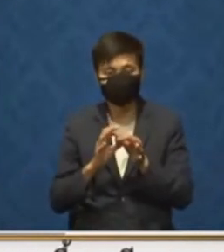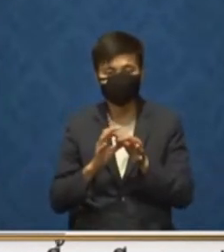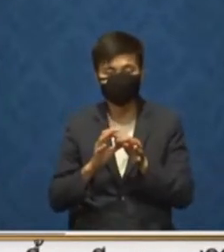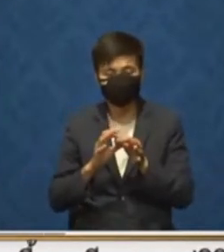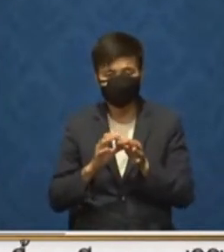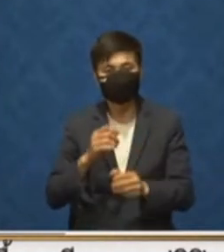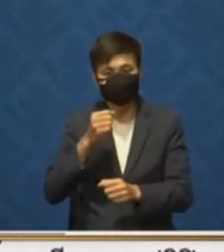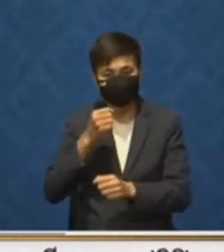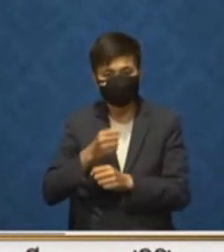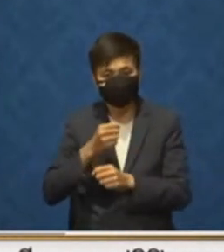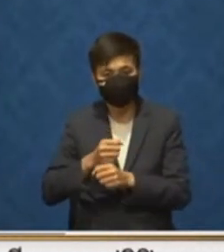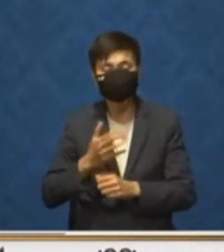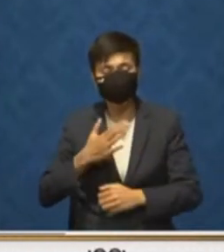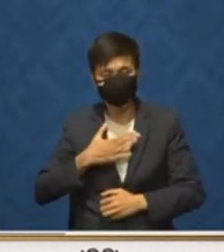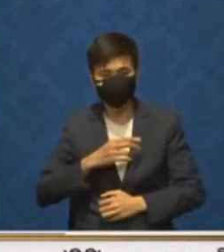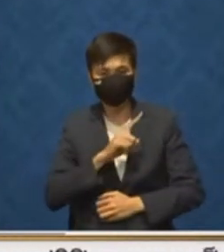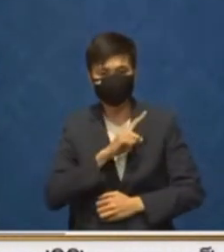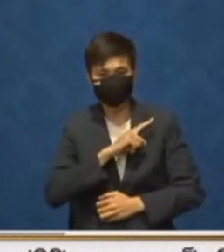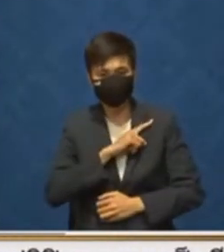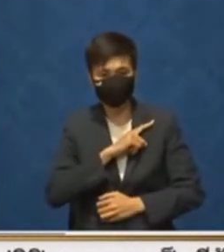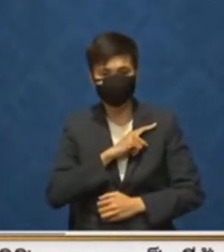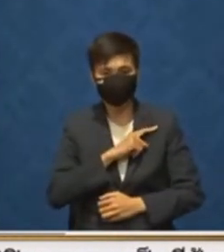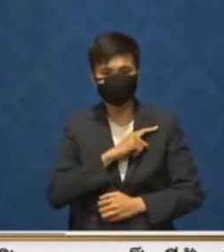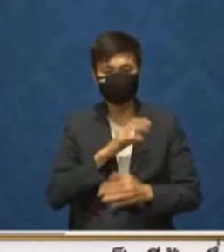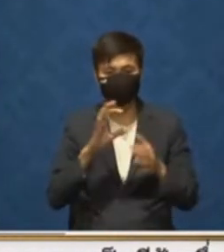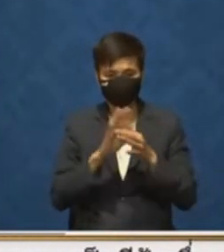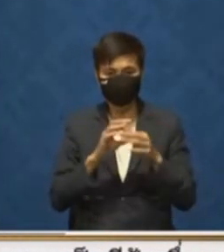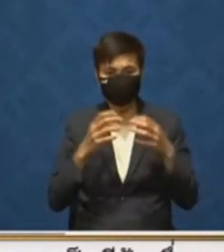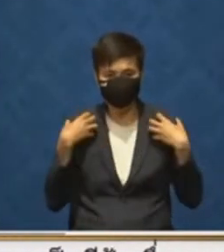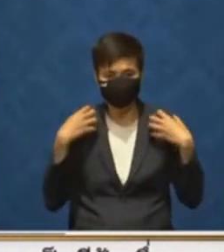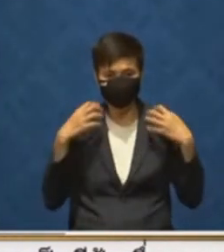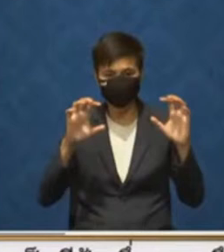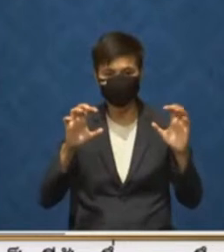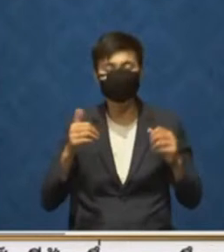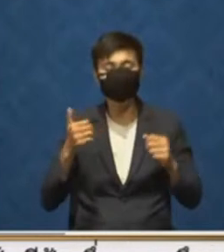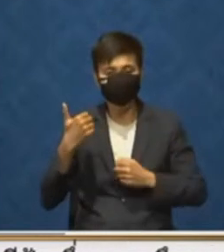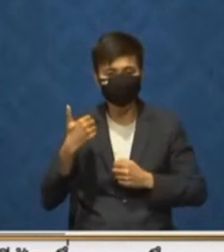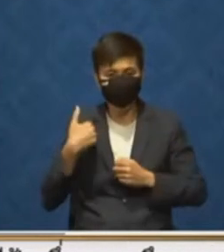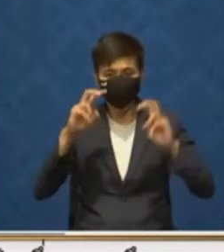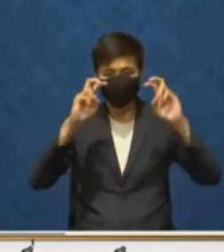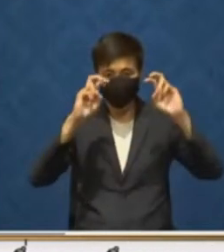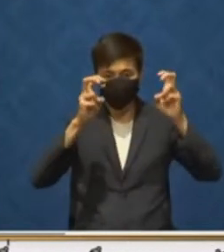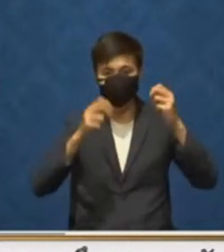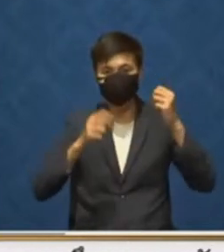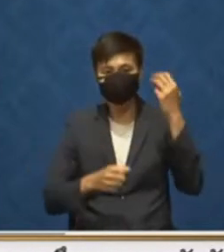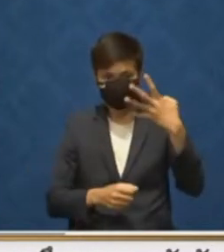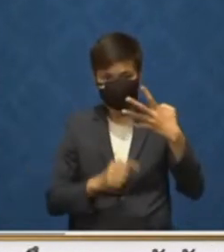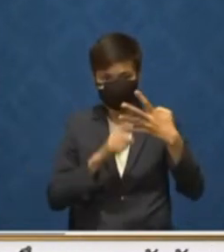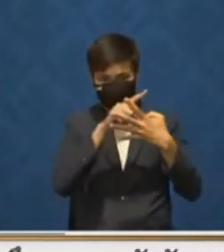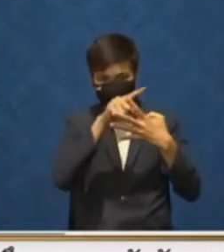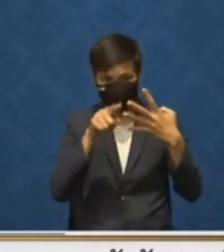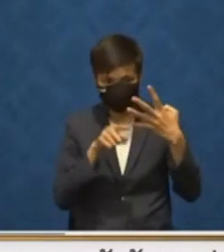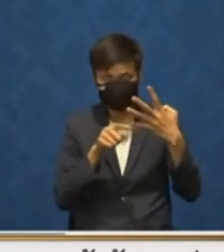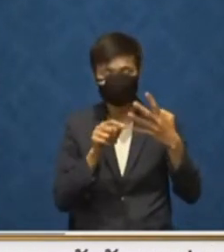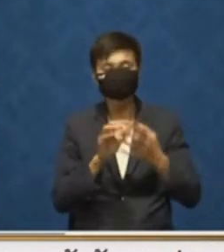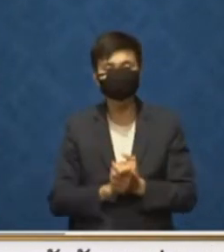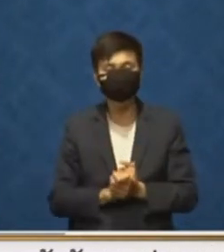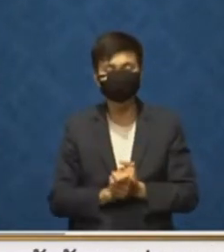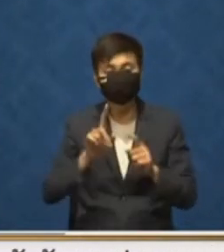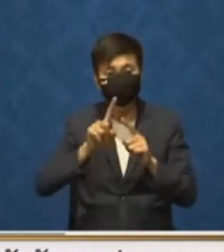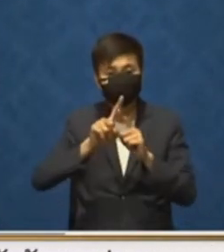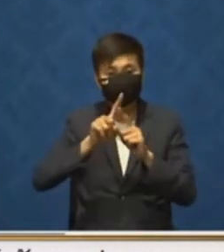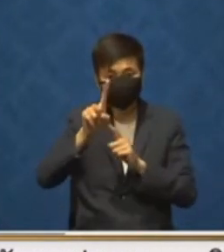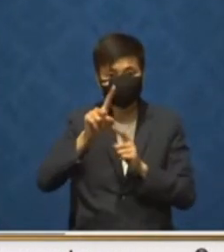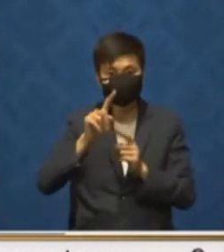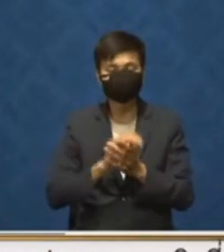ชอบในรัฐบาลโดยมี 10ประเด็นด้วยกันครับประเด็นแรกคือเรื่อง